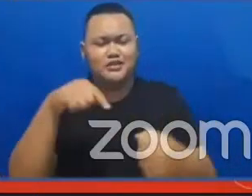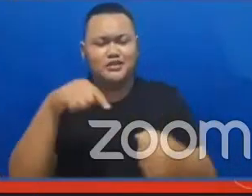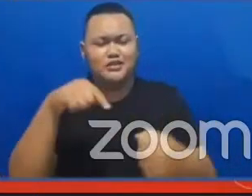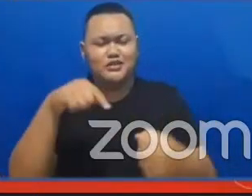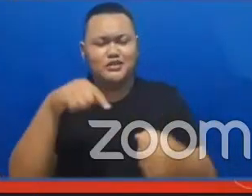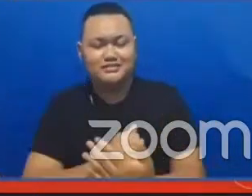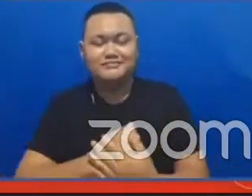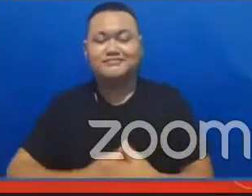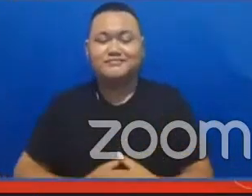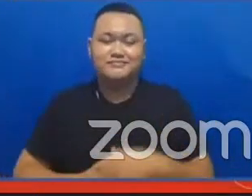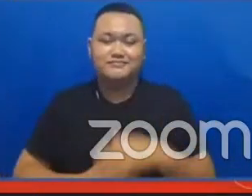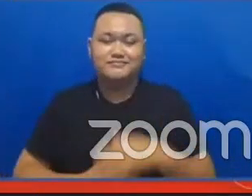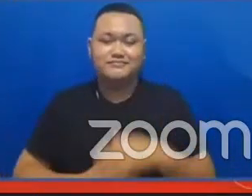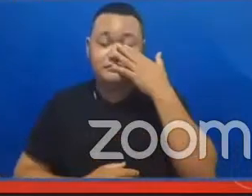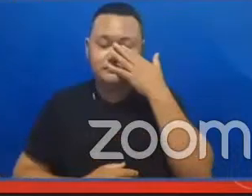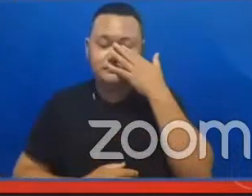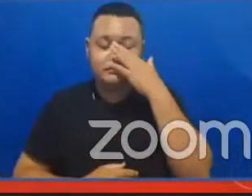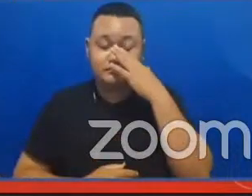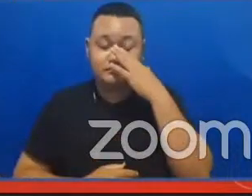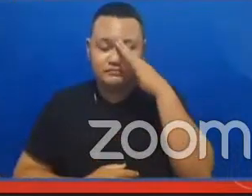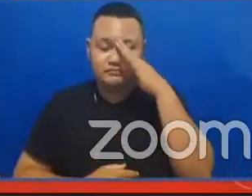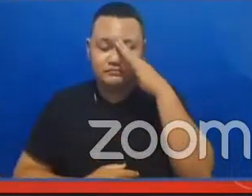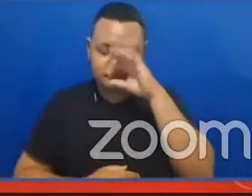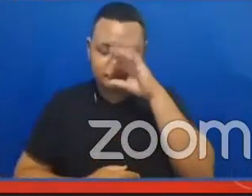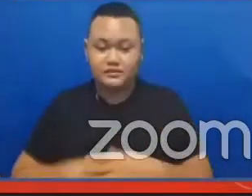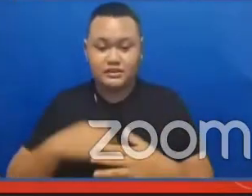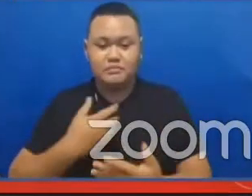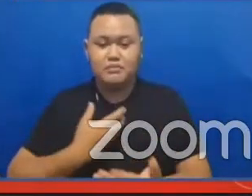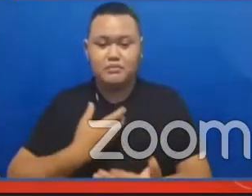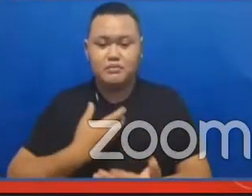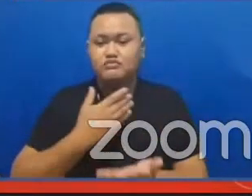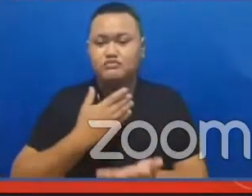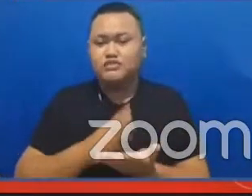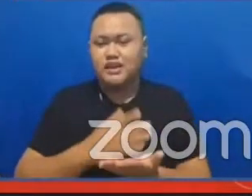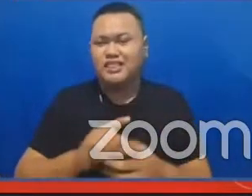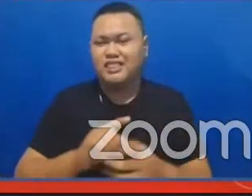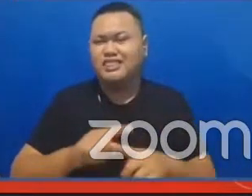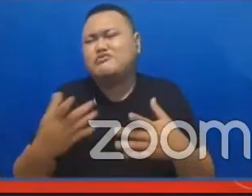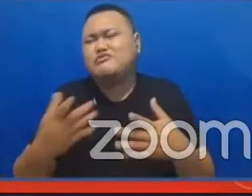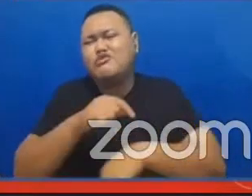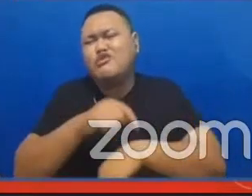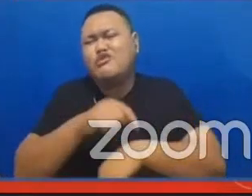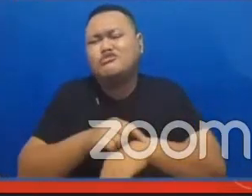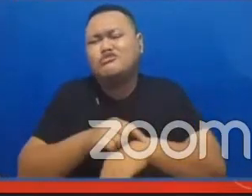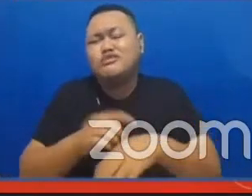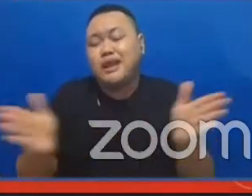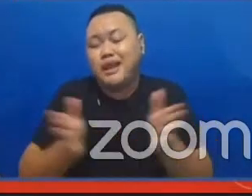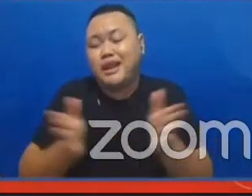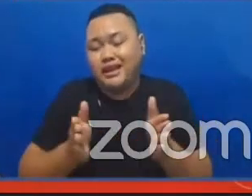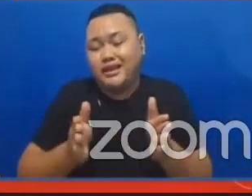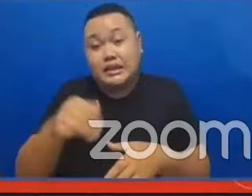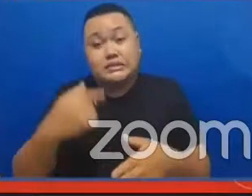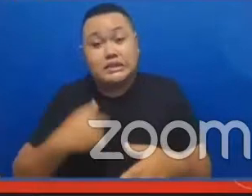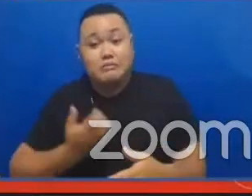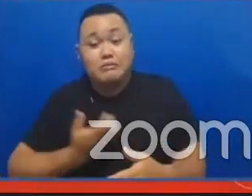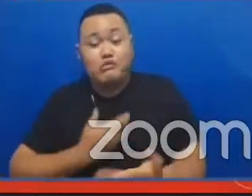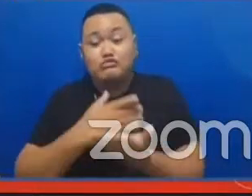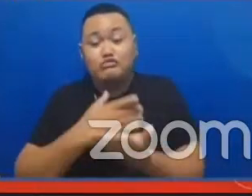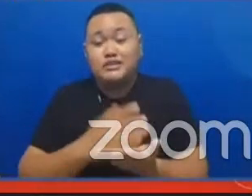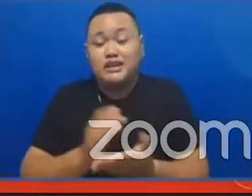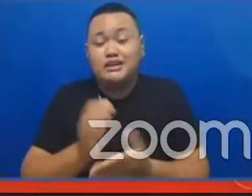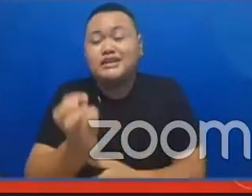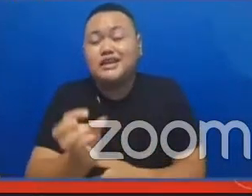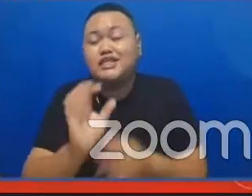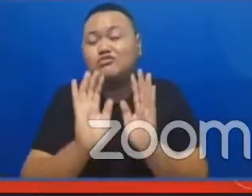saya ingin share, tapi kayaknya waktunya kurang panjang, jadi saya coba untuk share sedikit saja biar